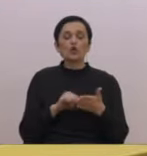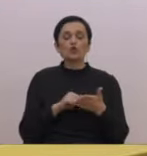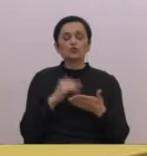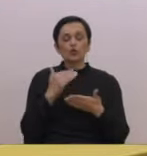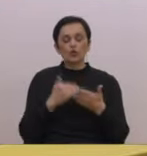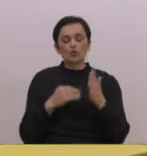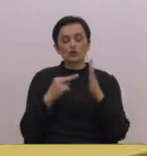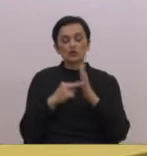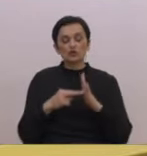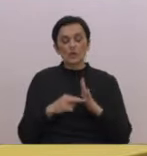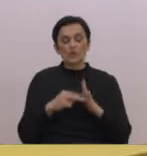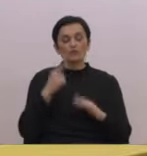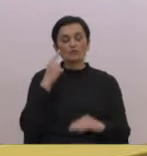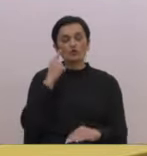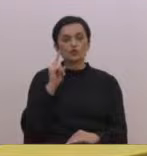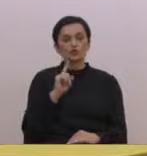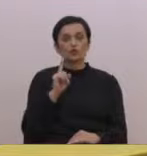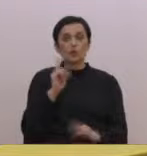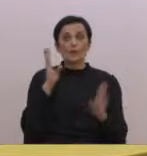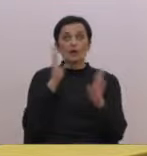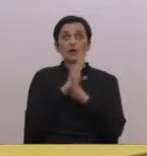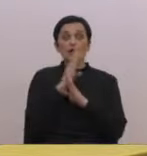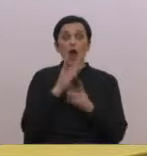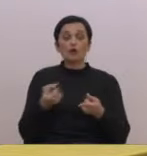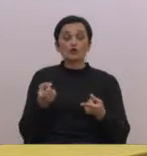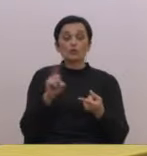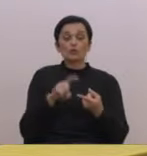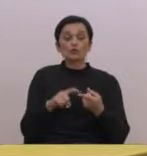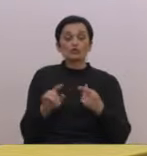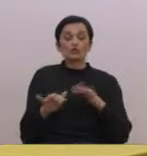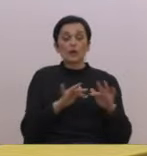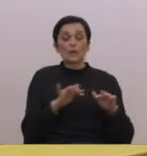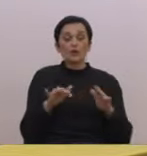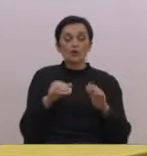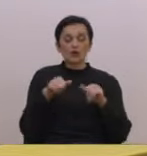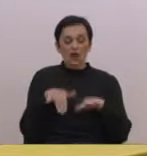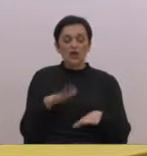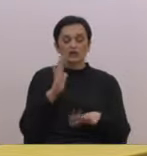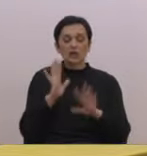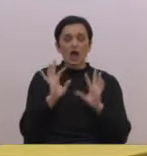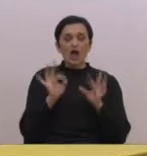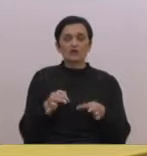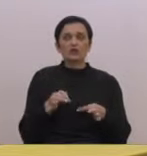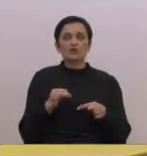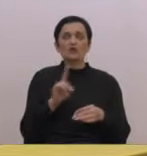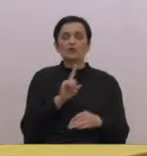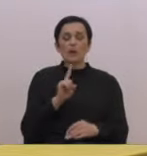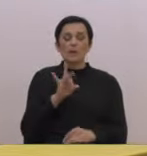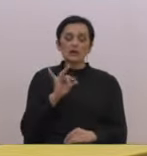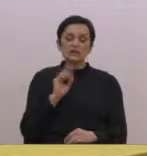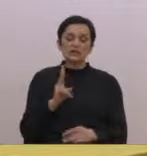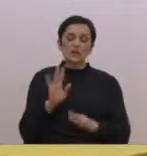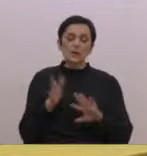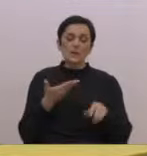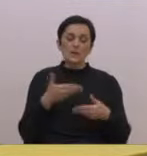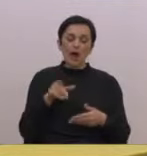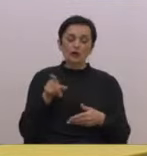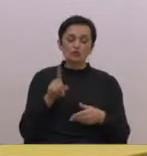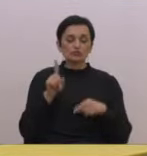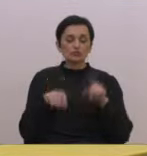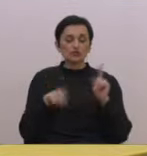და ვფიქრობ, რომ გარემოს ზემოქმედების შეფასების გადაწყვეტილება იქნება ადეკვატური, ისე რომ რაიმე რისკი ბათუმს და